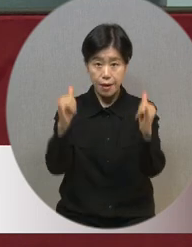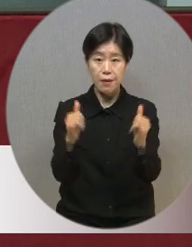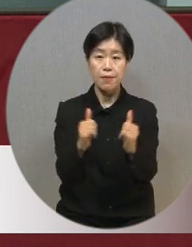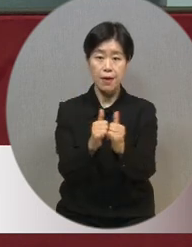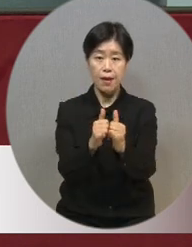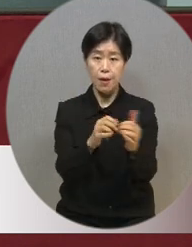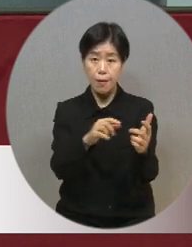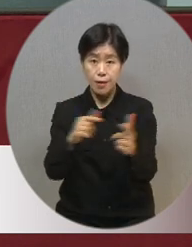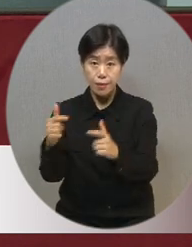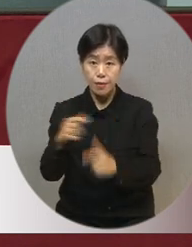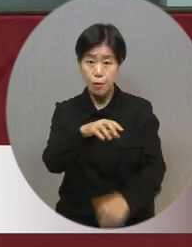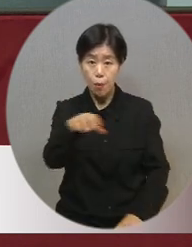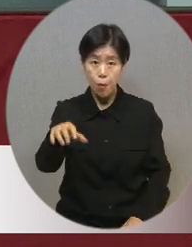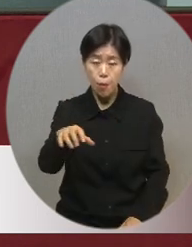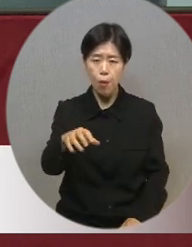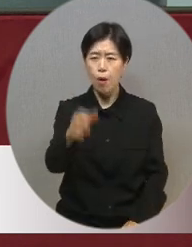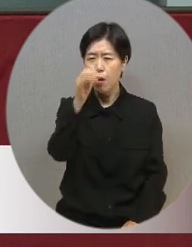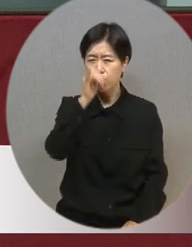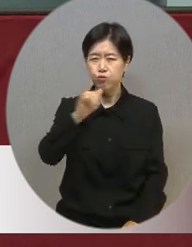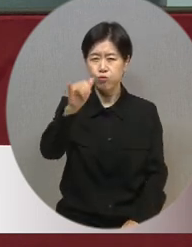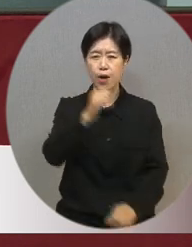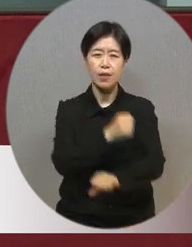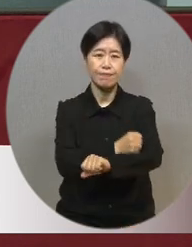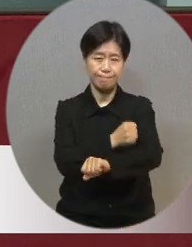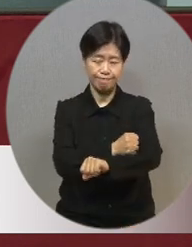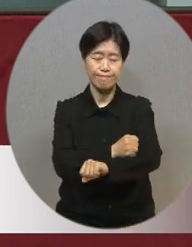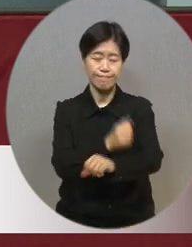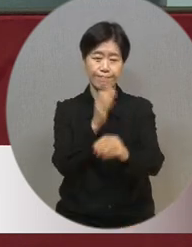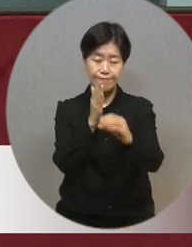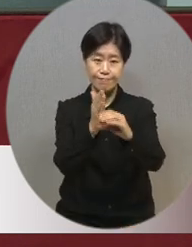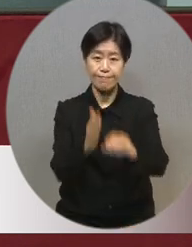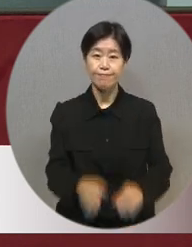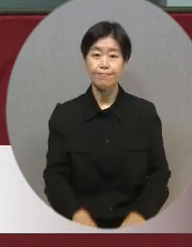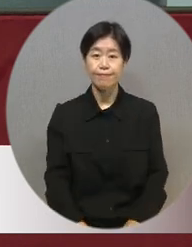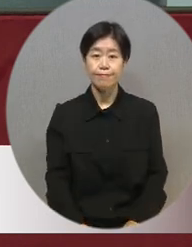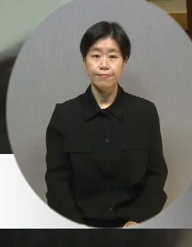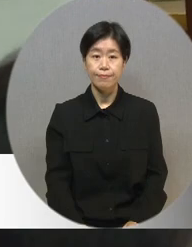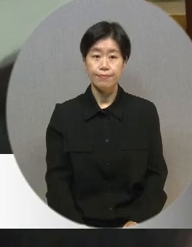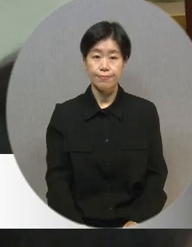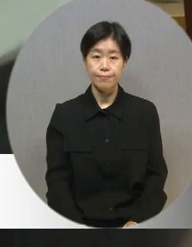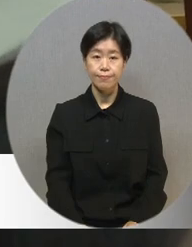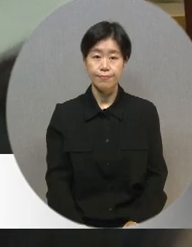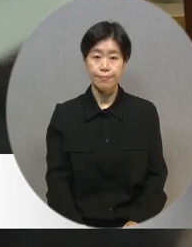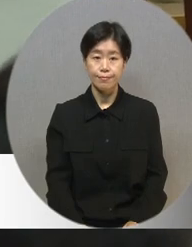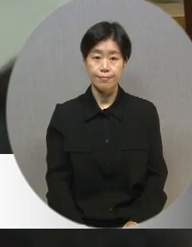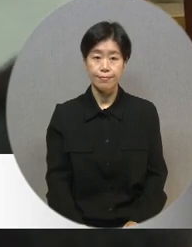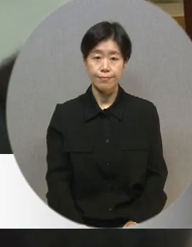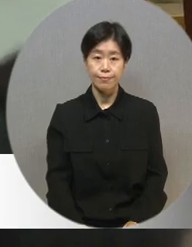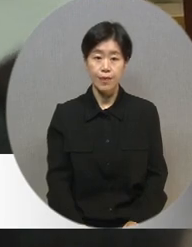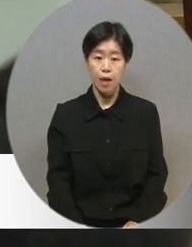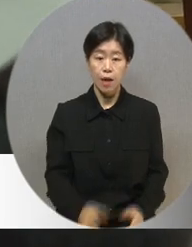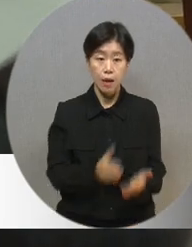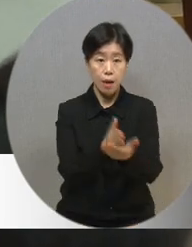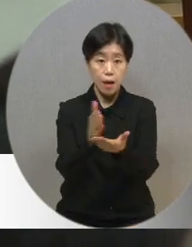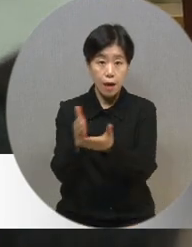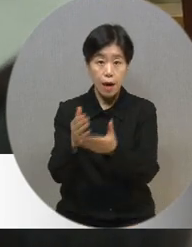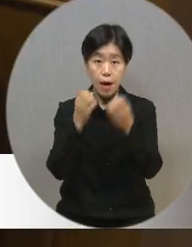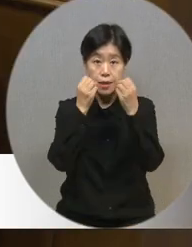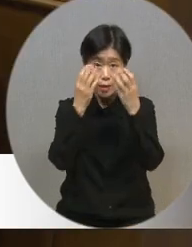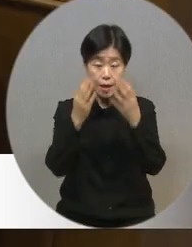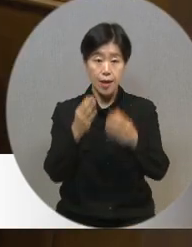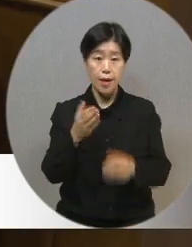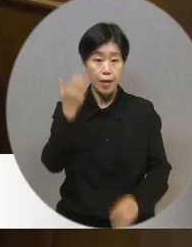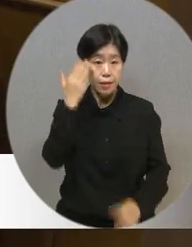사회 전반에 걸쳐 훌륭한 업적을 쌓아가고 있습니다. 75명의 각 분야 신지식인